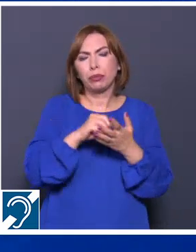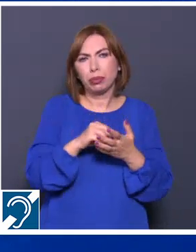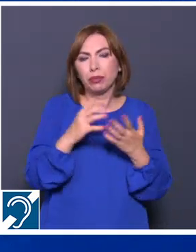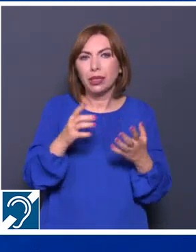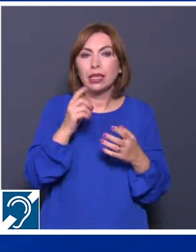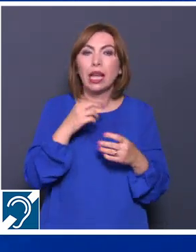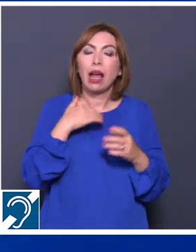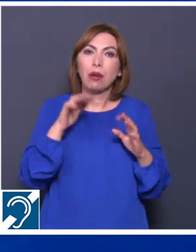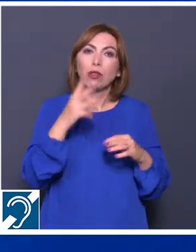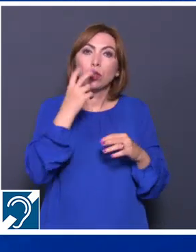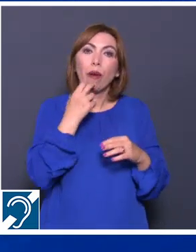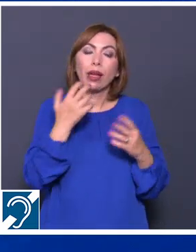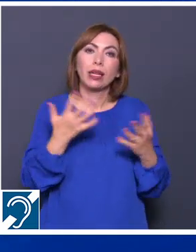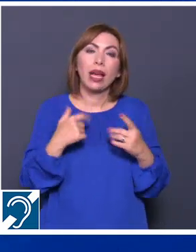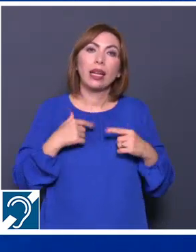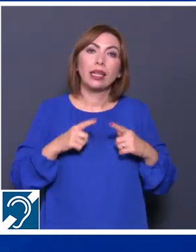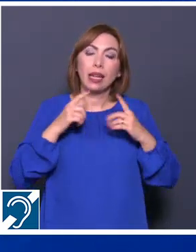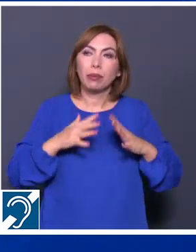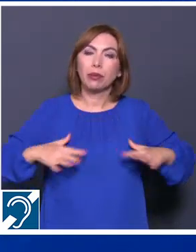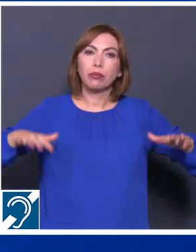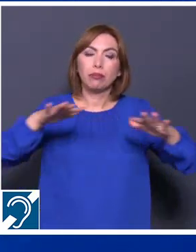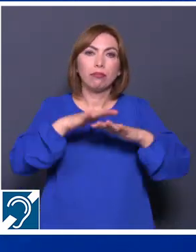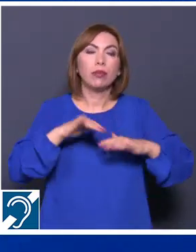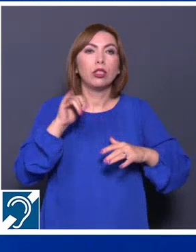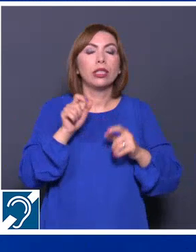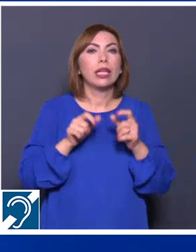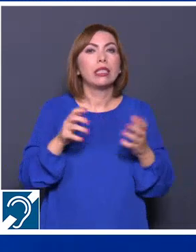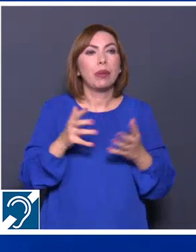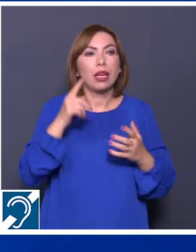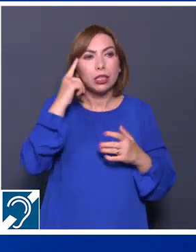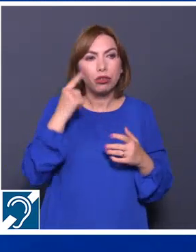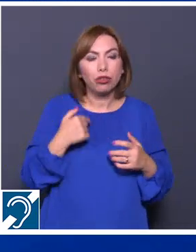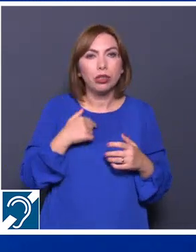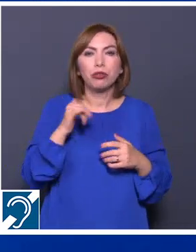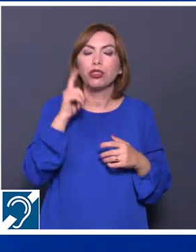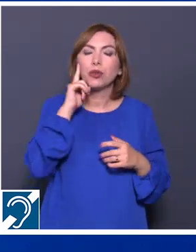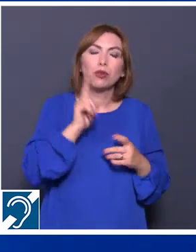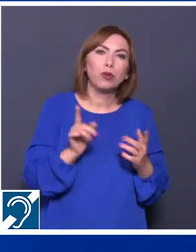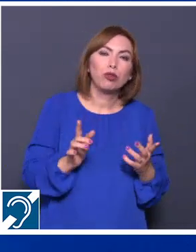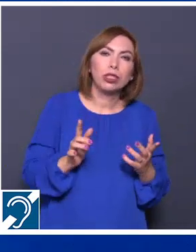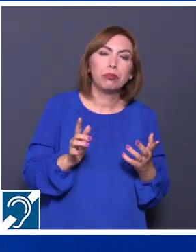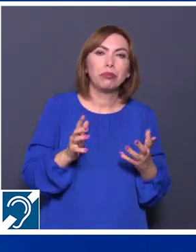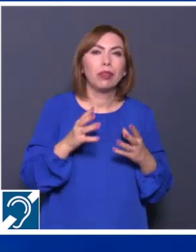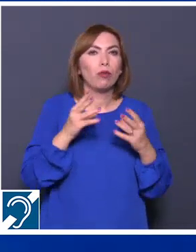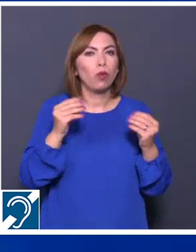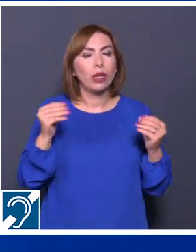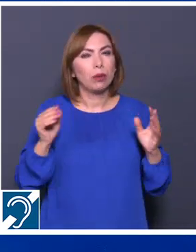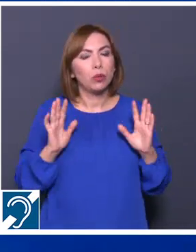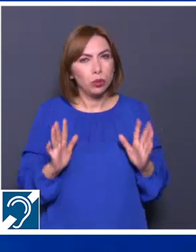avut 2 ani pe care i-am trăit la unison și despre care... știm și nu știm foarte multe.